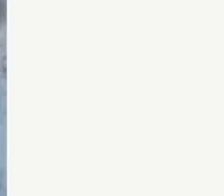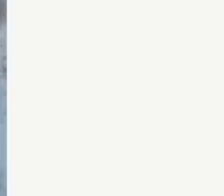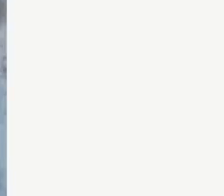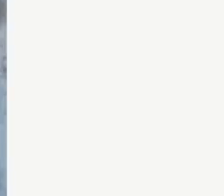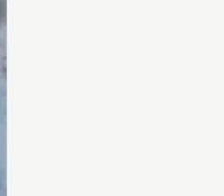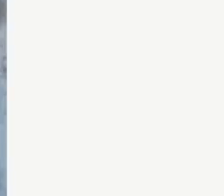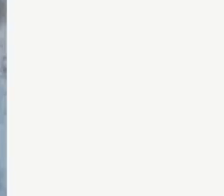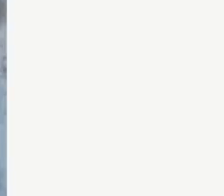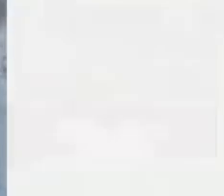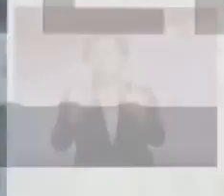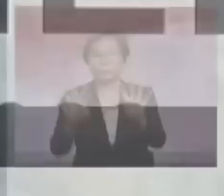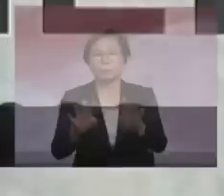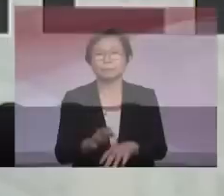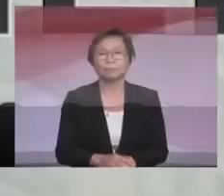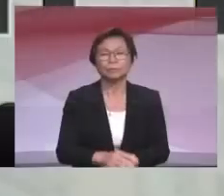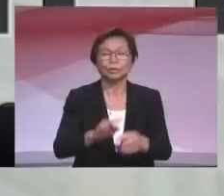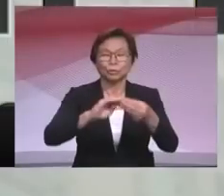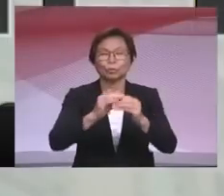495, iaitu kes nombor